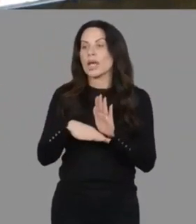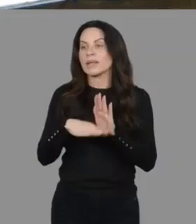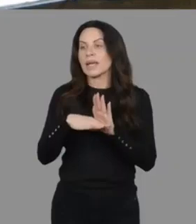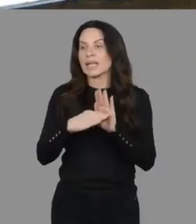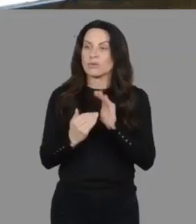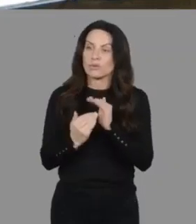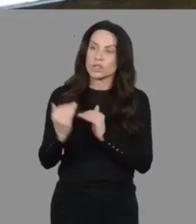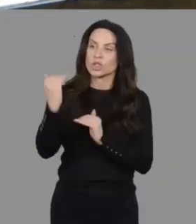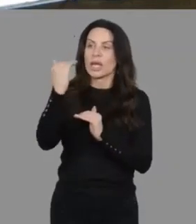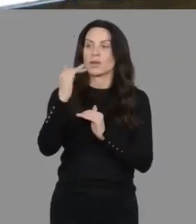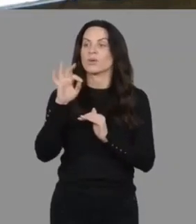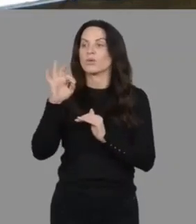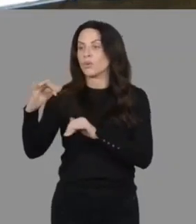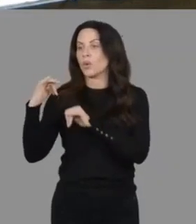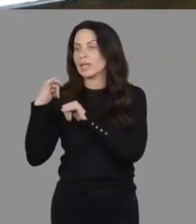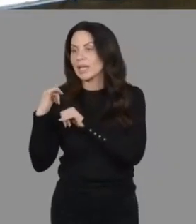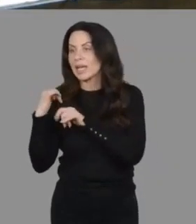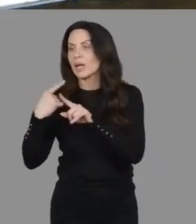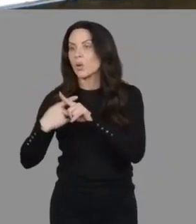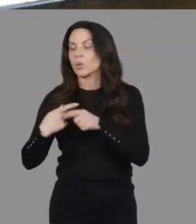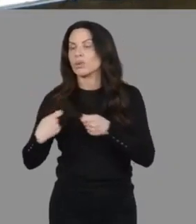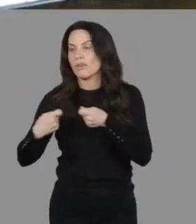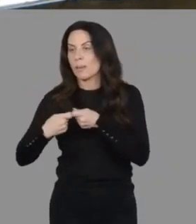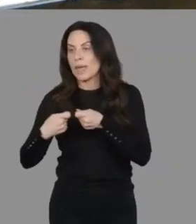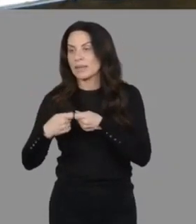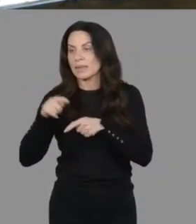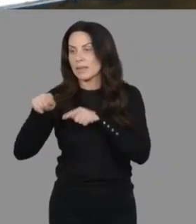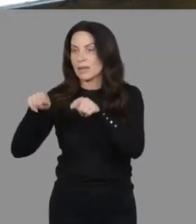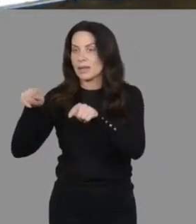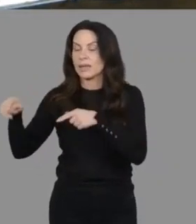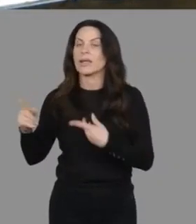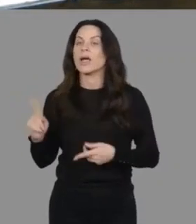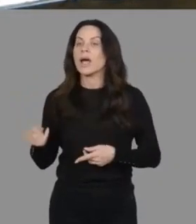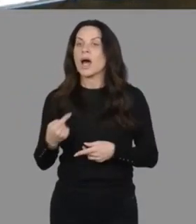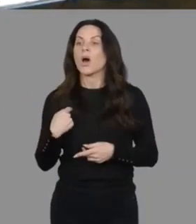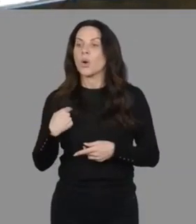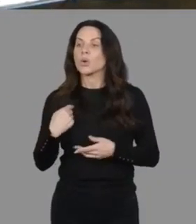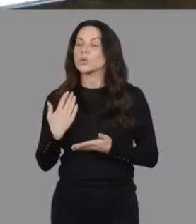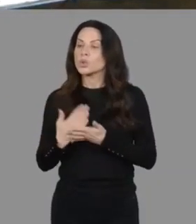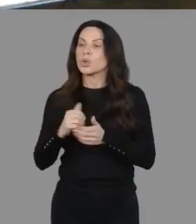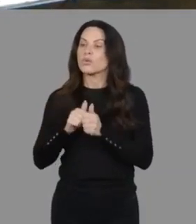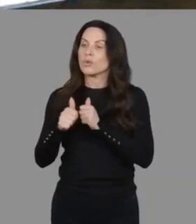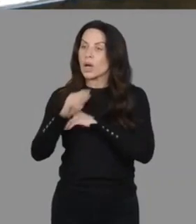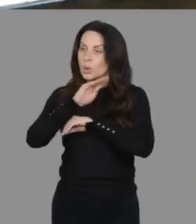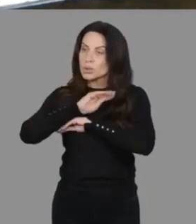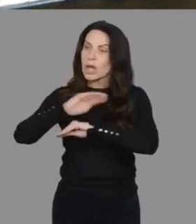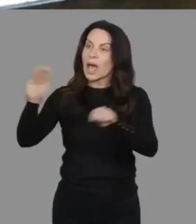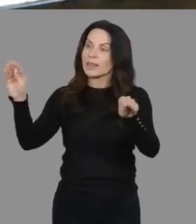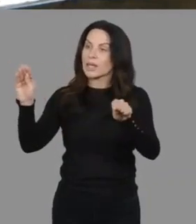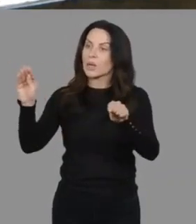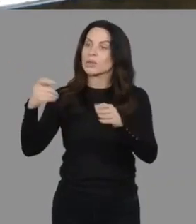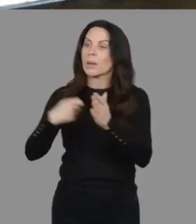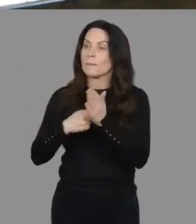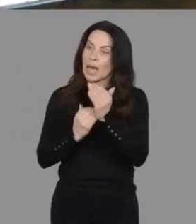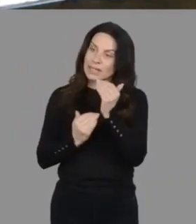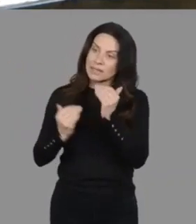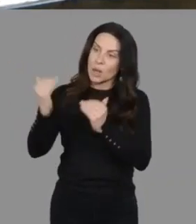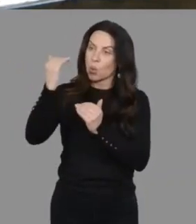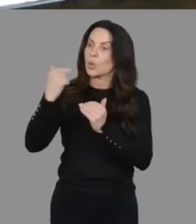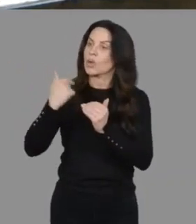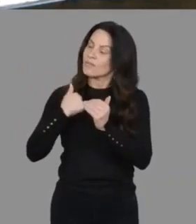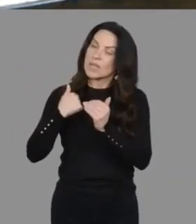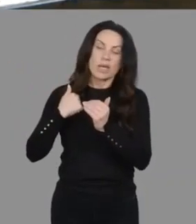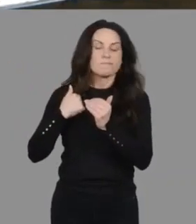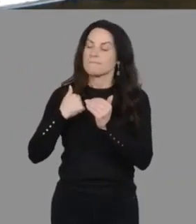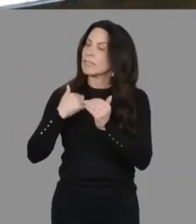Tarifsteigerungen für Träger und Verbände. Wir haben sogar schon manche angekündigten Preiserhöhungen zurücknehmen können, weil auch